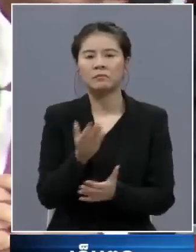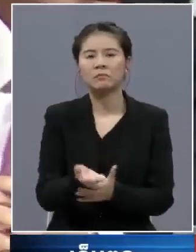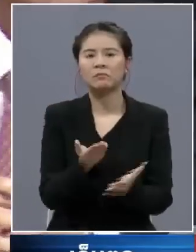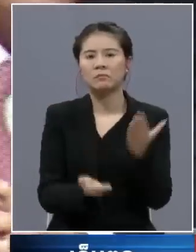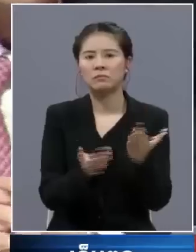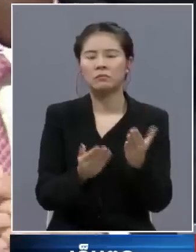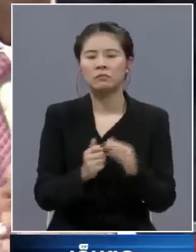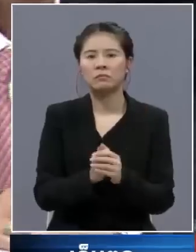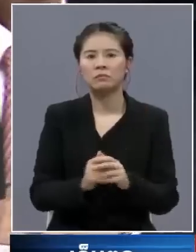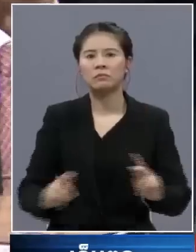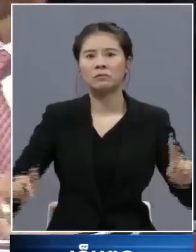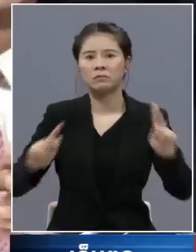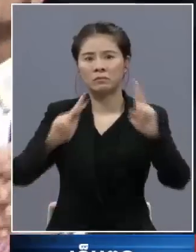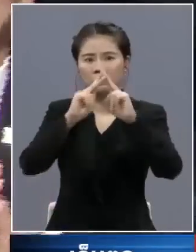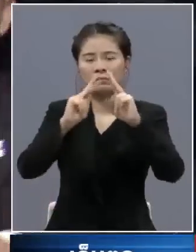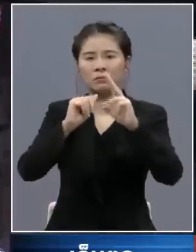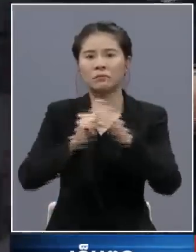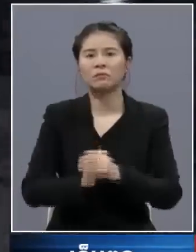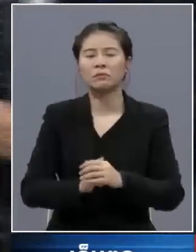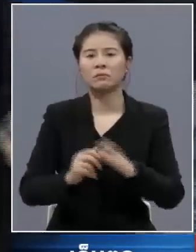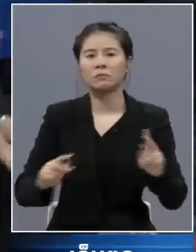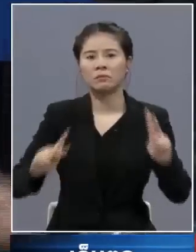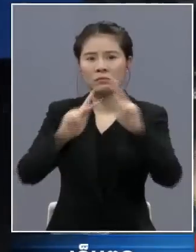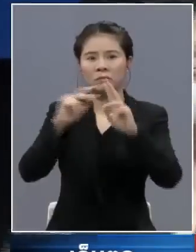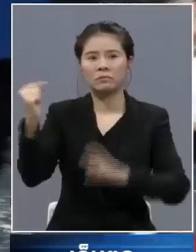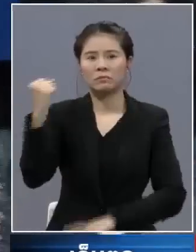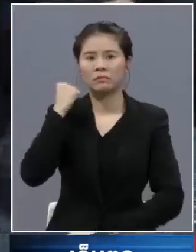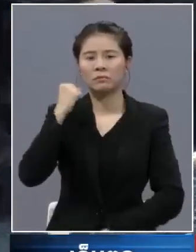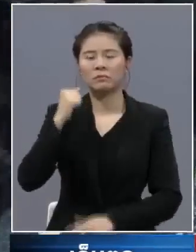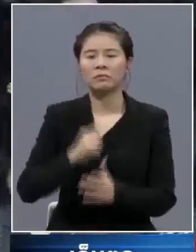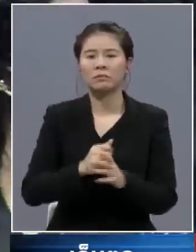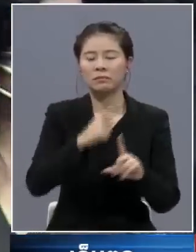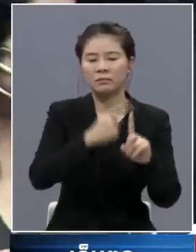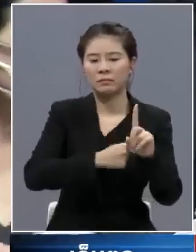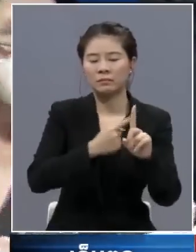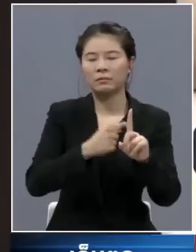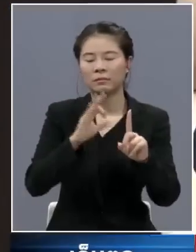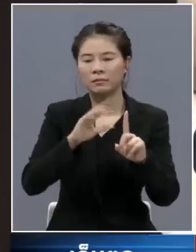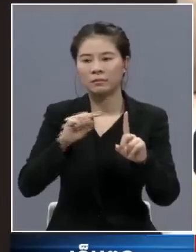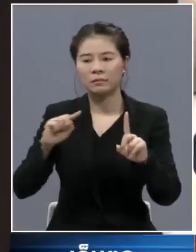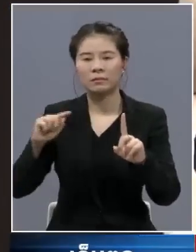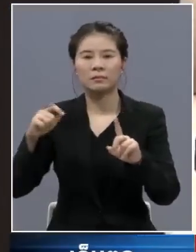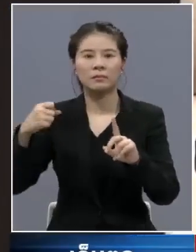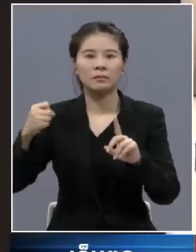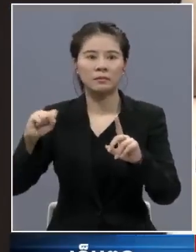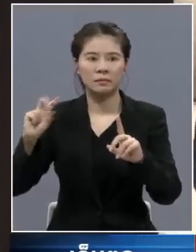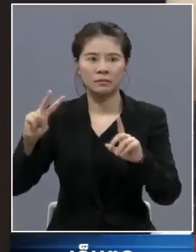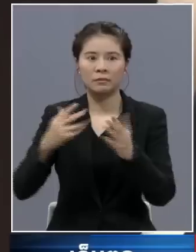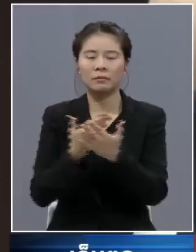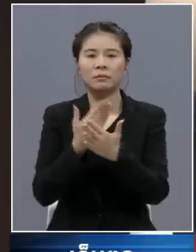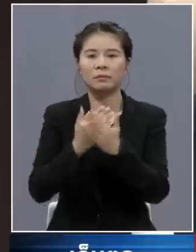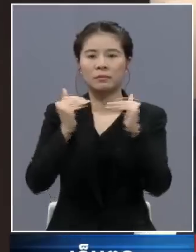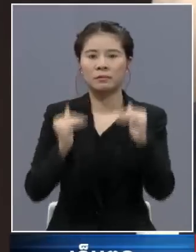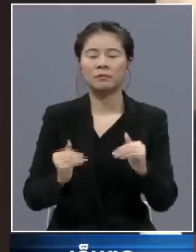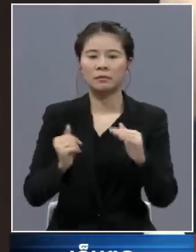อนนี้กระทรวงพลังงานลดให้ได้แล้ว70สตางค์ในงวดเดือนกันยายนถึงธันวาคมนะฮะเรื่องนี้คุณกุลิศสมบัติสิริครับป